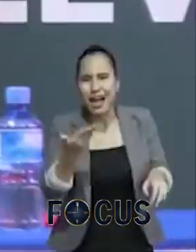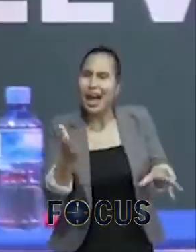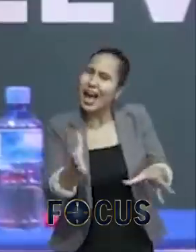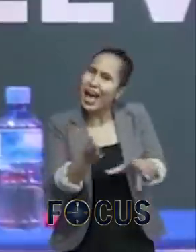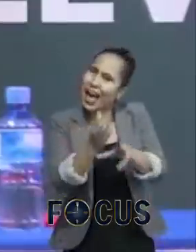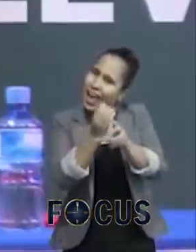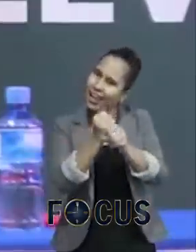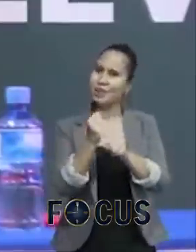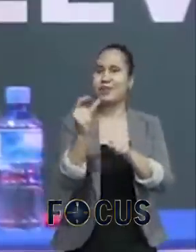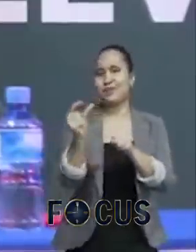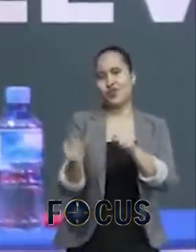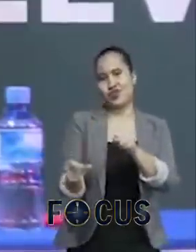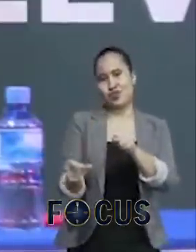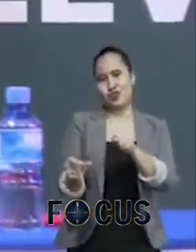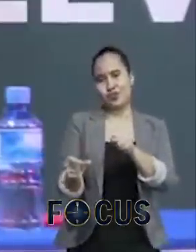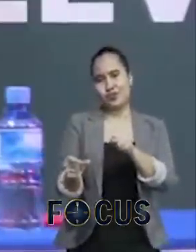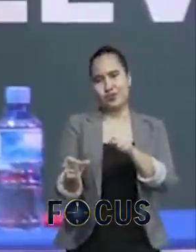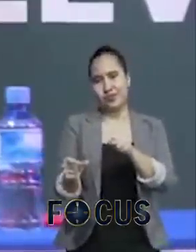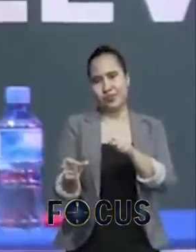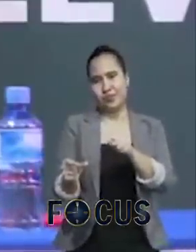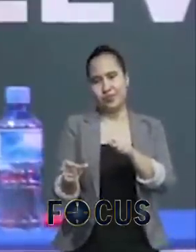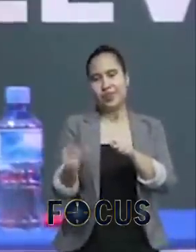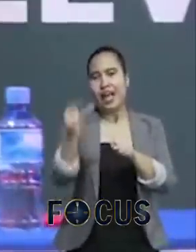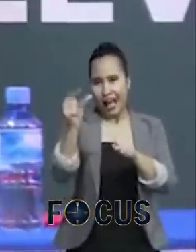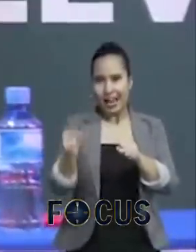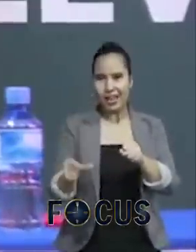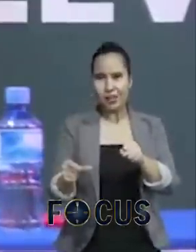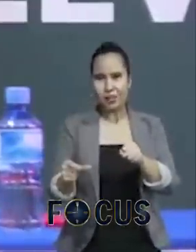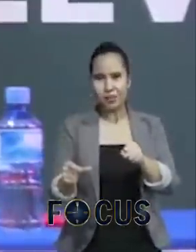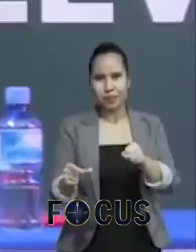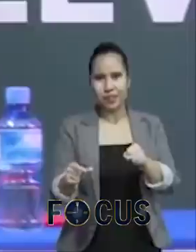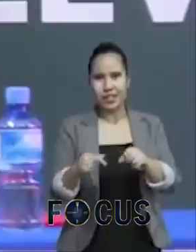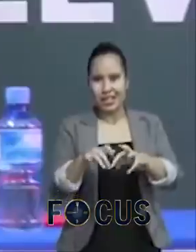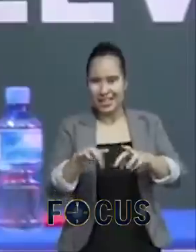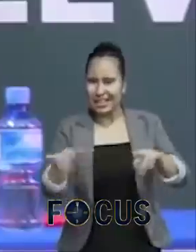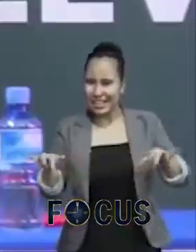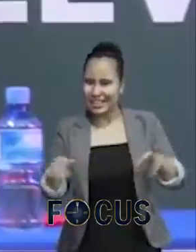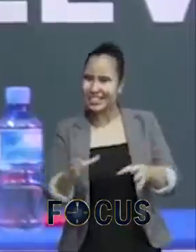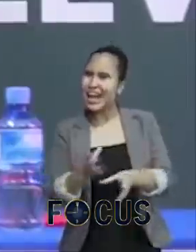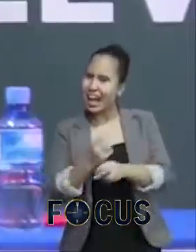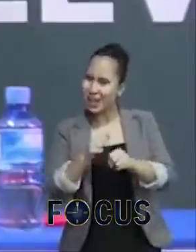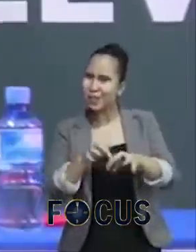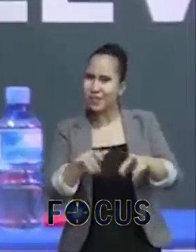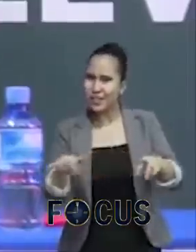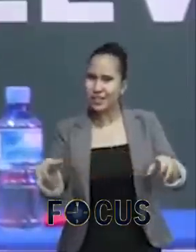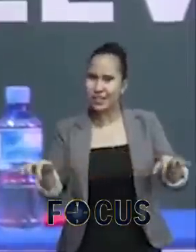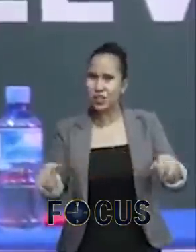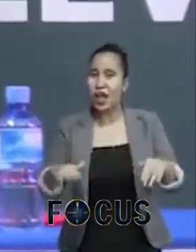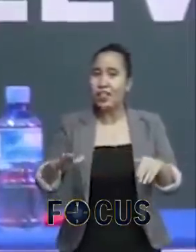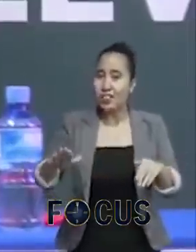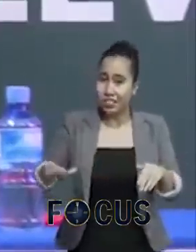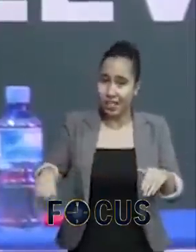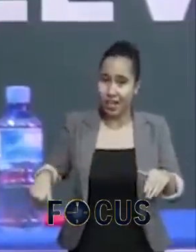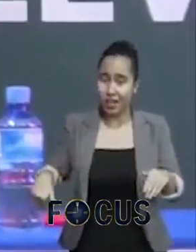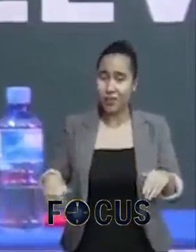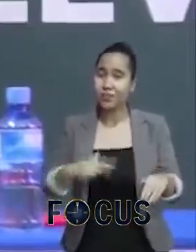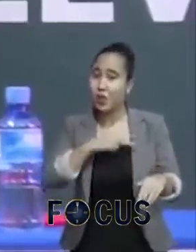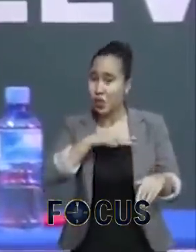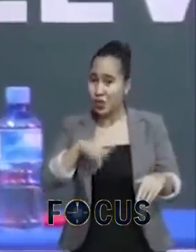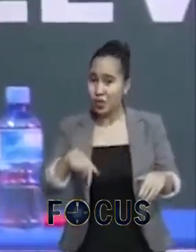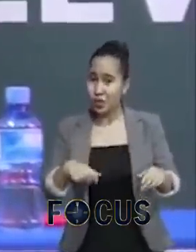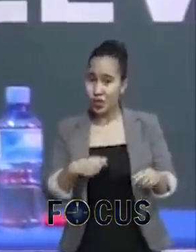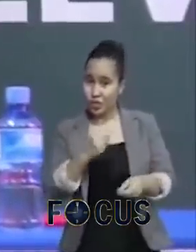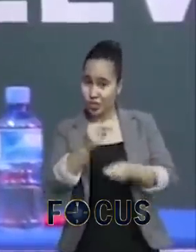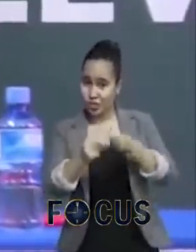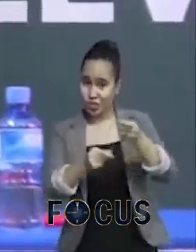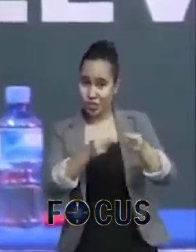Jeb asma, dat asma de geregistreerd. Na waf de wijkkantoro, zodat bakadati u kan zorgen dat een